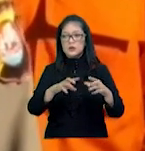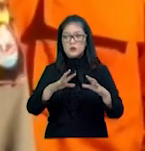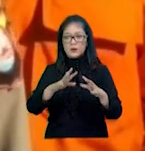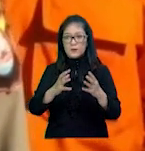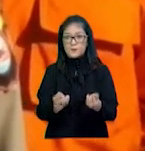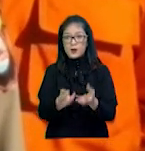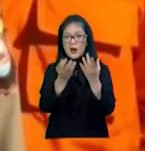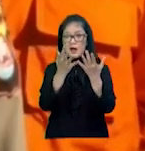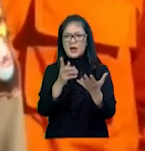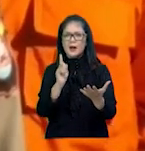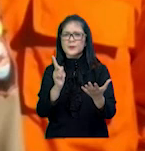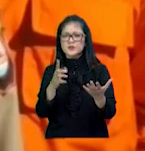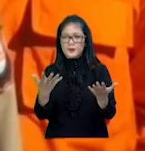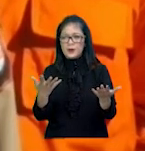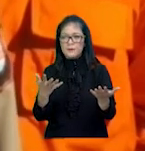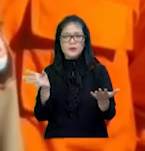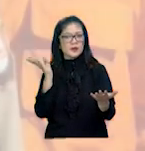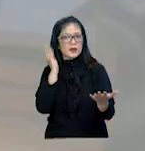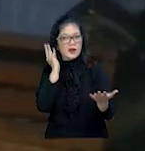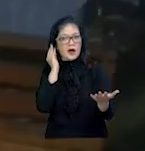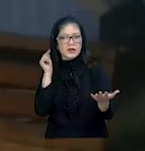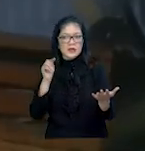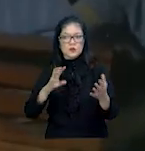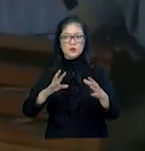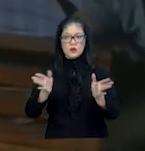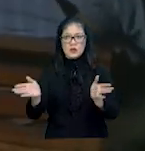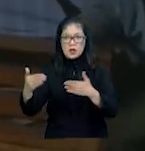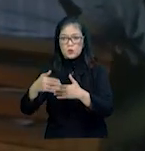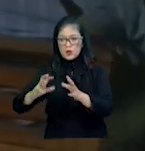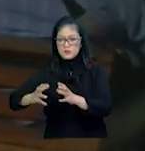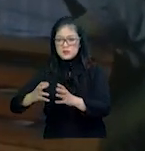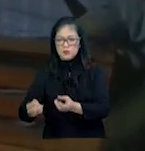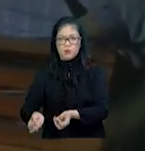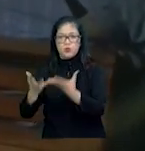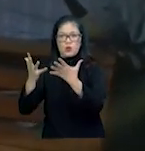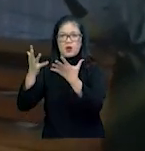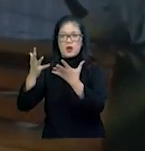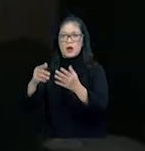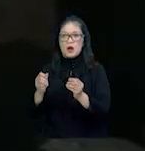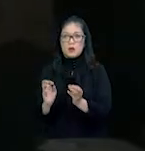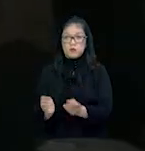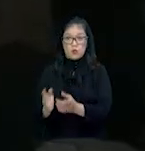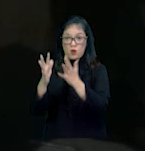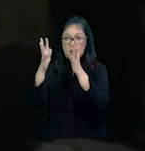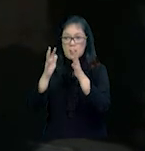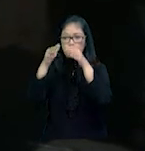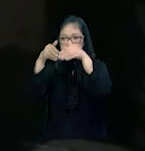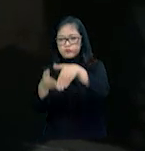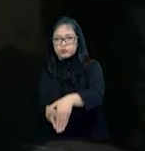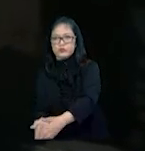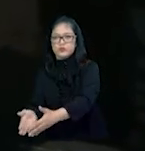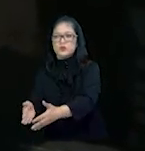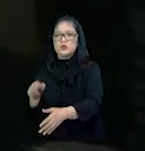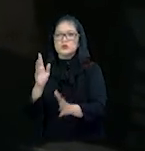Namira terdengar suara ledakan dari kamar mesin. Kapal tersebut telah tenggelam. Kejadian ini kini ditangani Kantor Sah Bandar dan